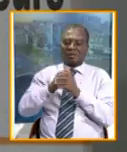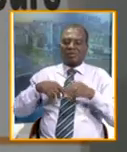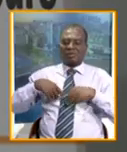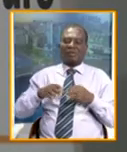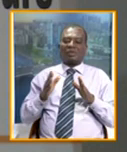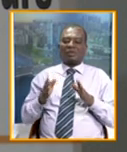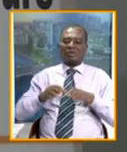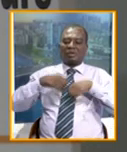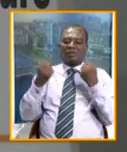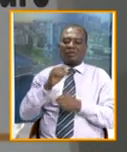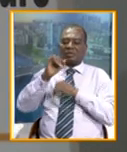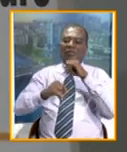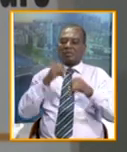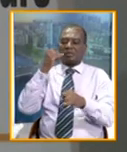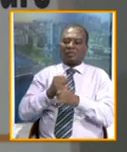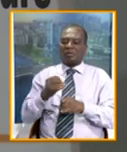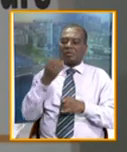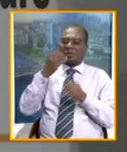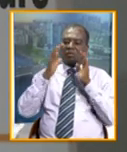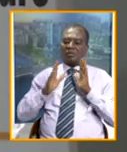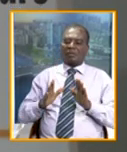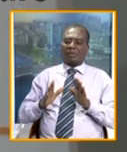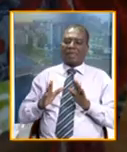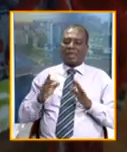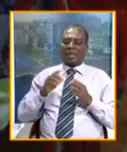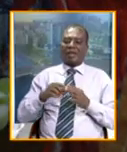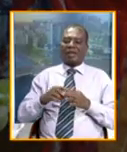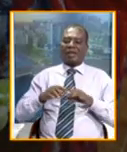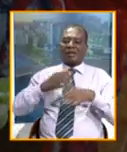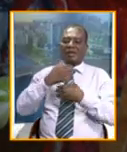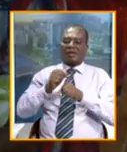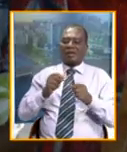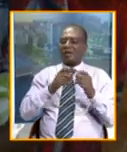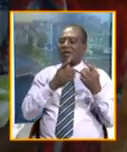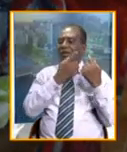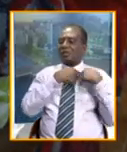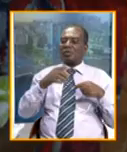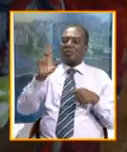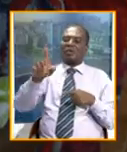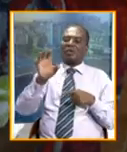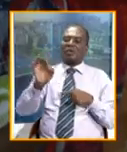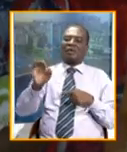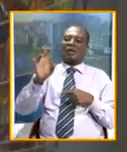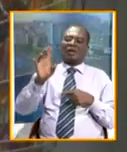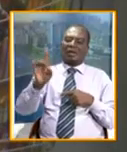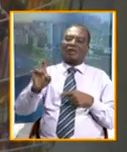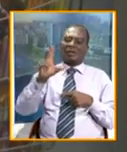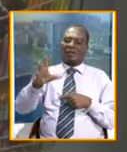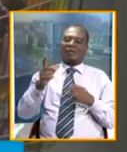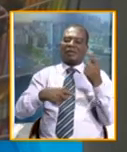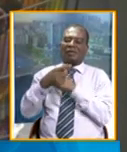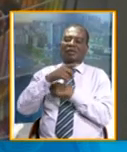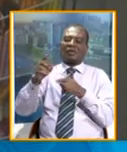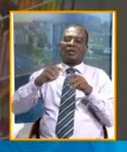satisfaits. L'Association internationale des consommateurs a initié depuis 1983 la Journée mondiale des droits